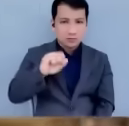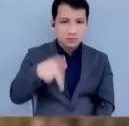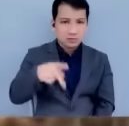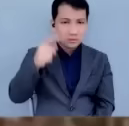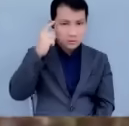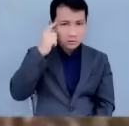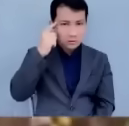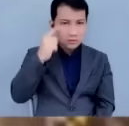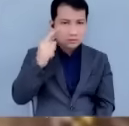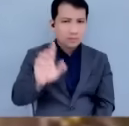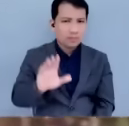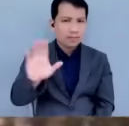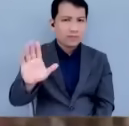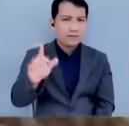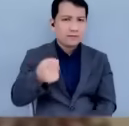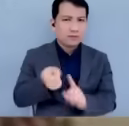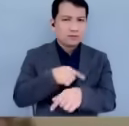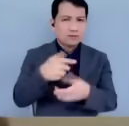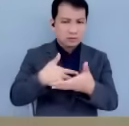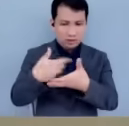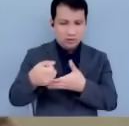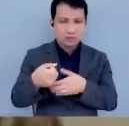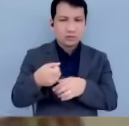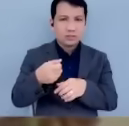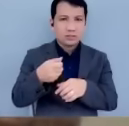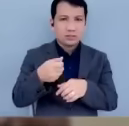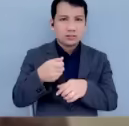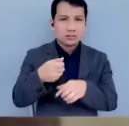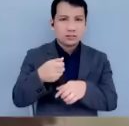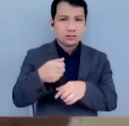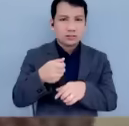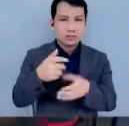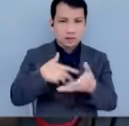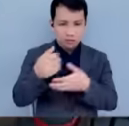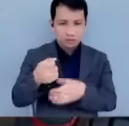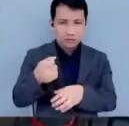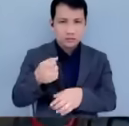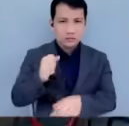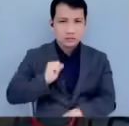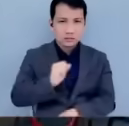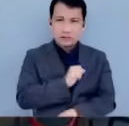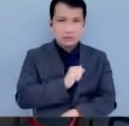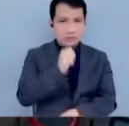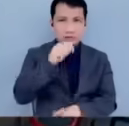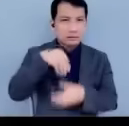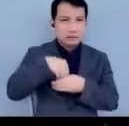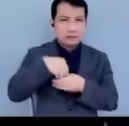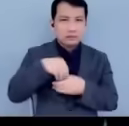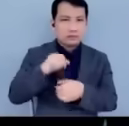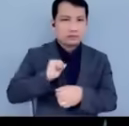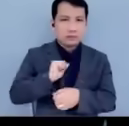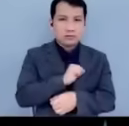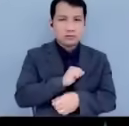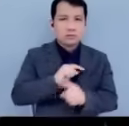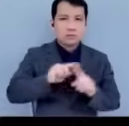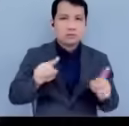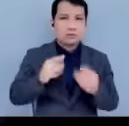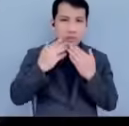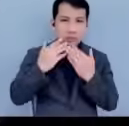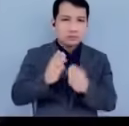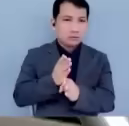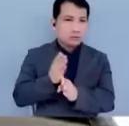all It's all coming from outside the Senate not within the Senate so strange kasabay niyan nagpasaring siya sa